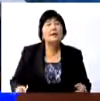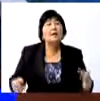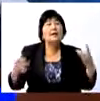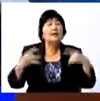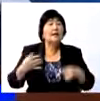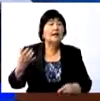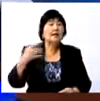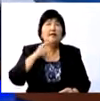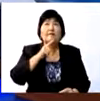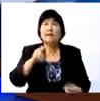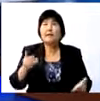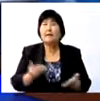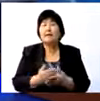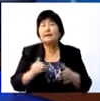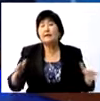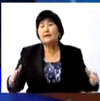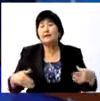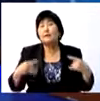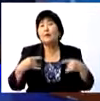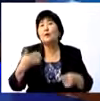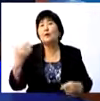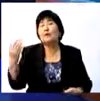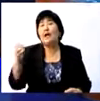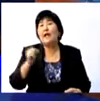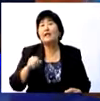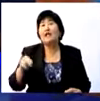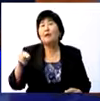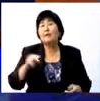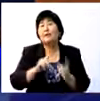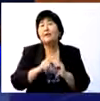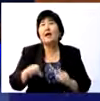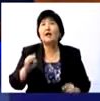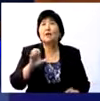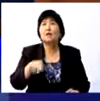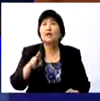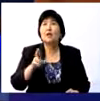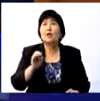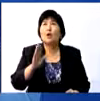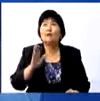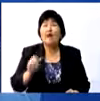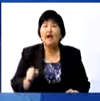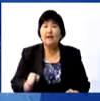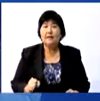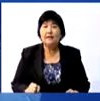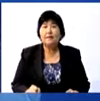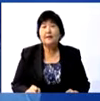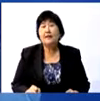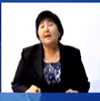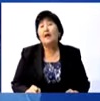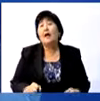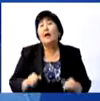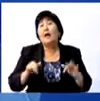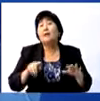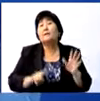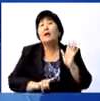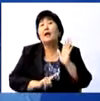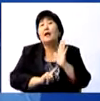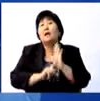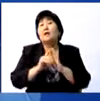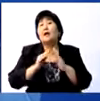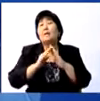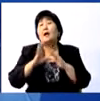и канале квазар до время новостей здравствуйте тут с вами янина параджанов сурдопереводчиков мусабекова инцидент при запуске ракеты